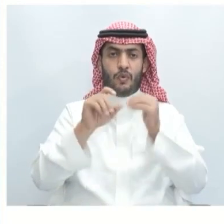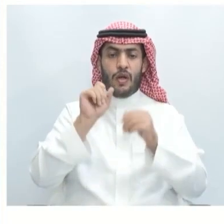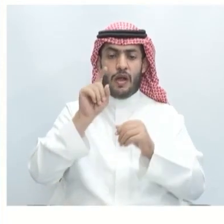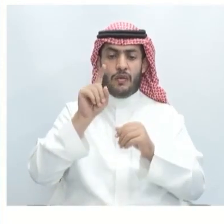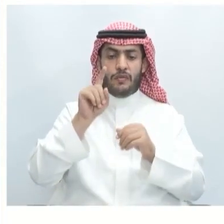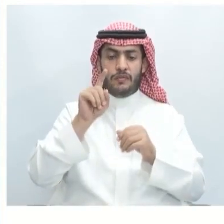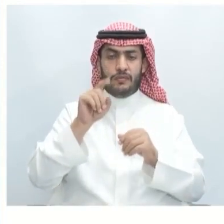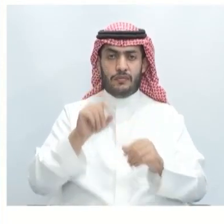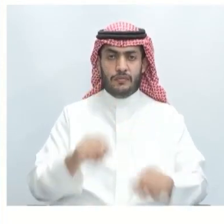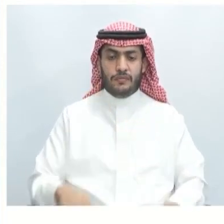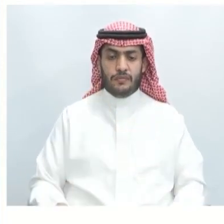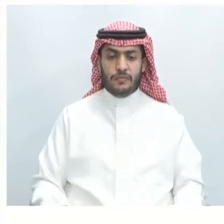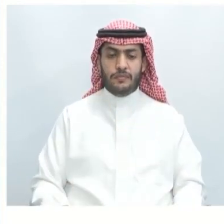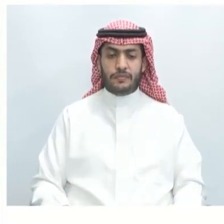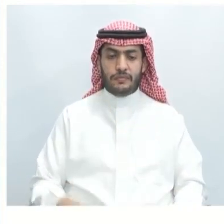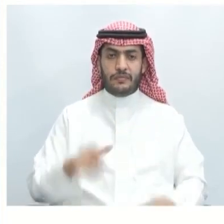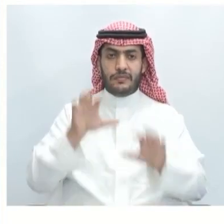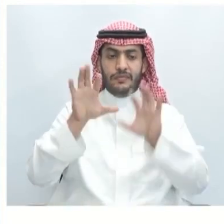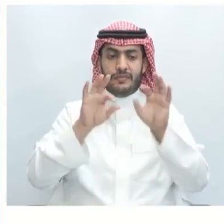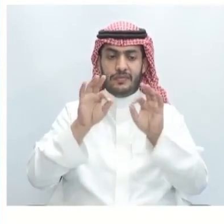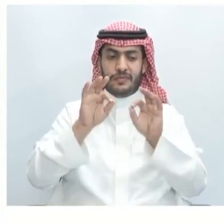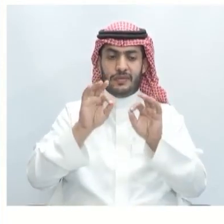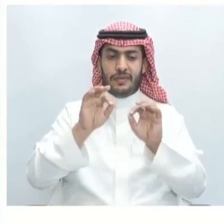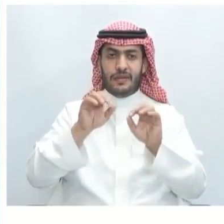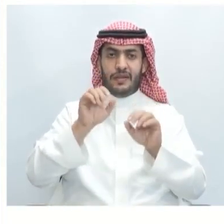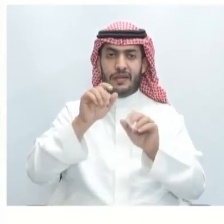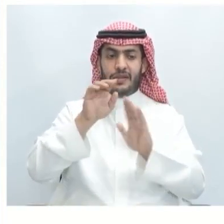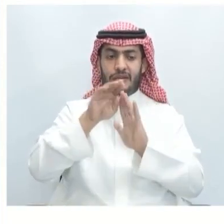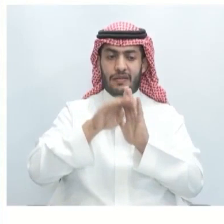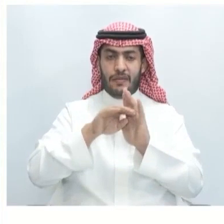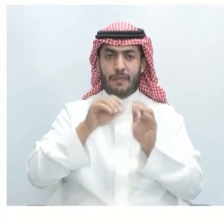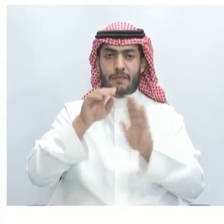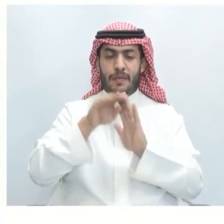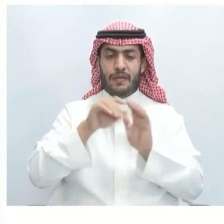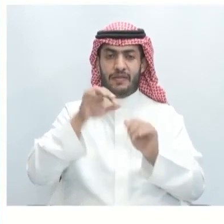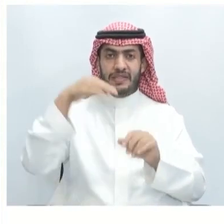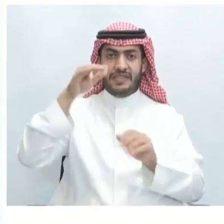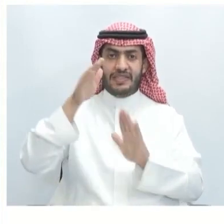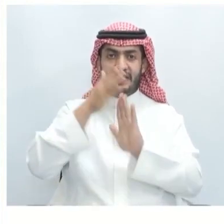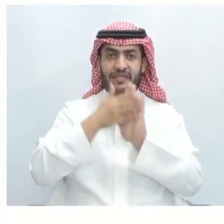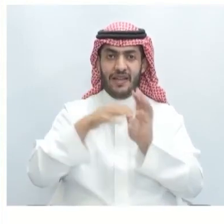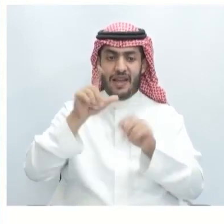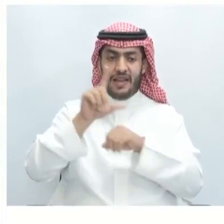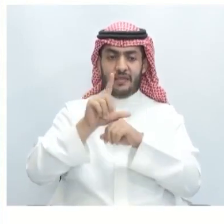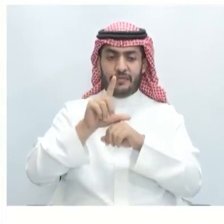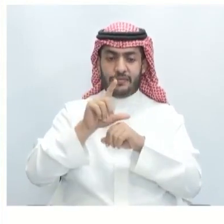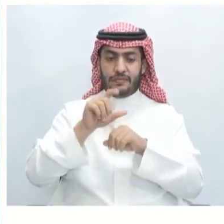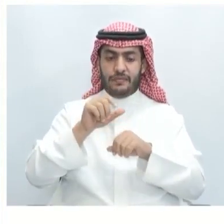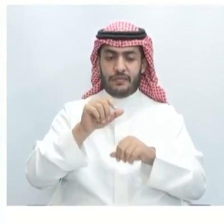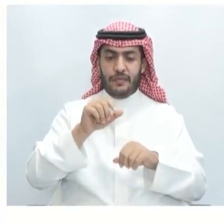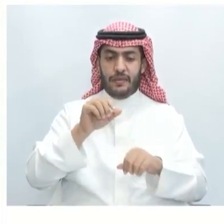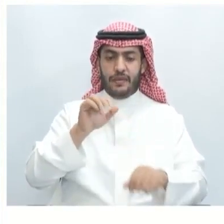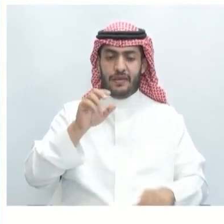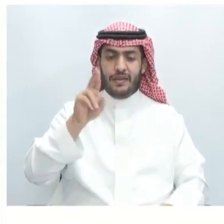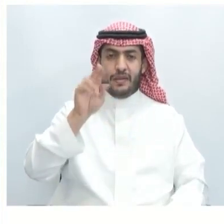لتحدث السيناريو اذا تختار من علامه التبويب بيانات كما تعلم هنالك الصفحه الرئيسيه وهنالك التبويب بيان بعد